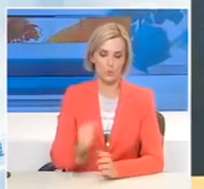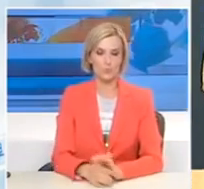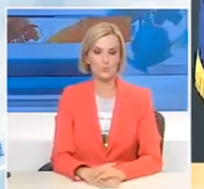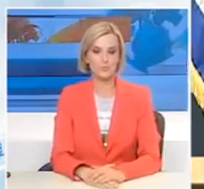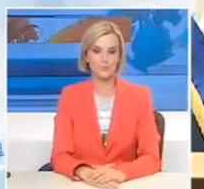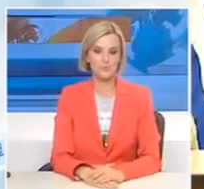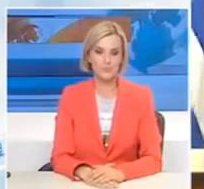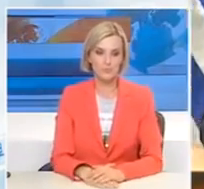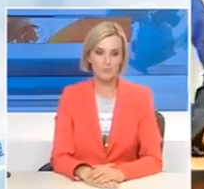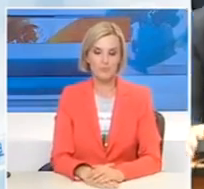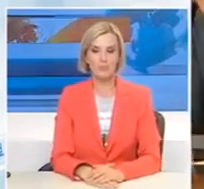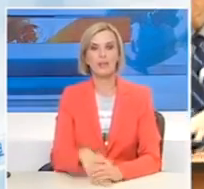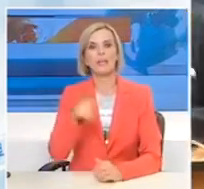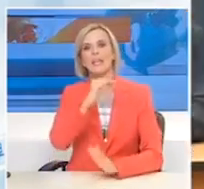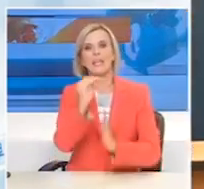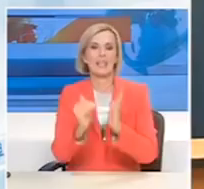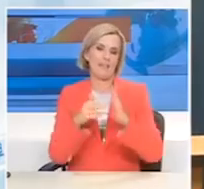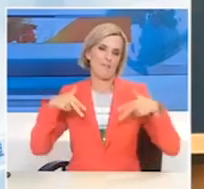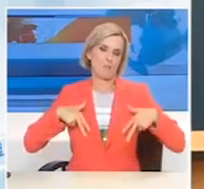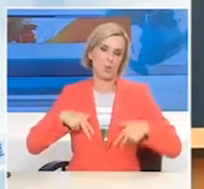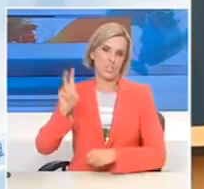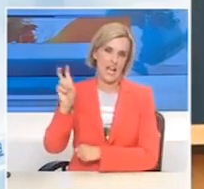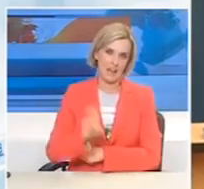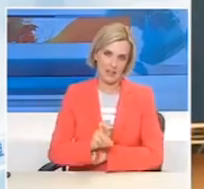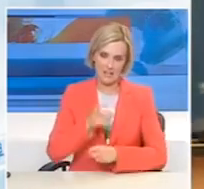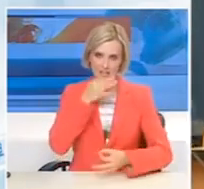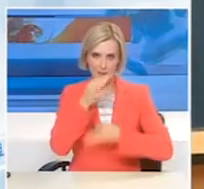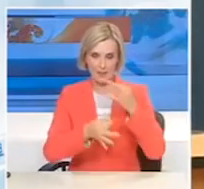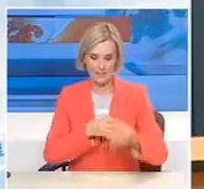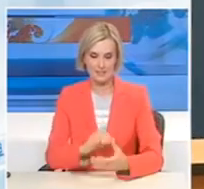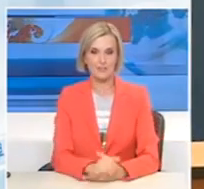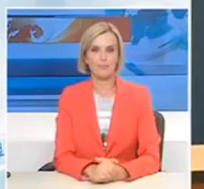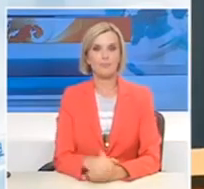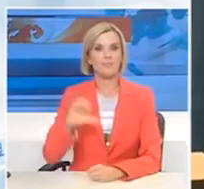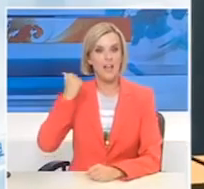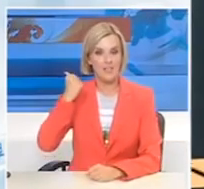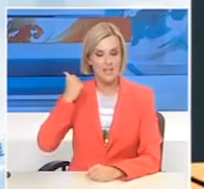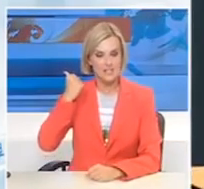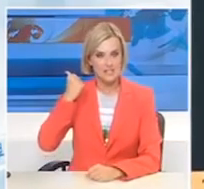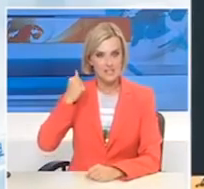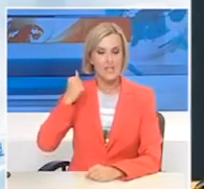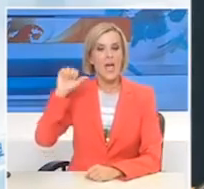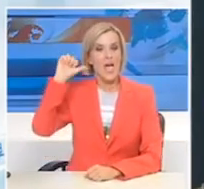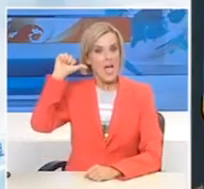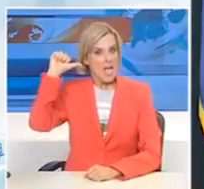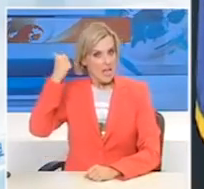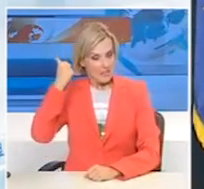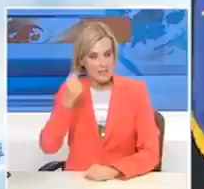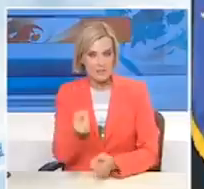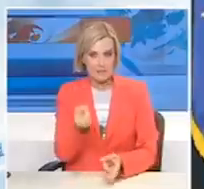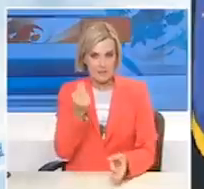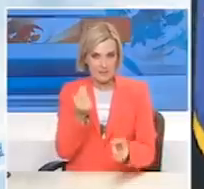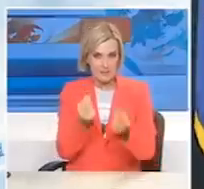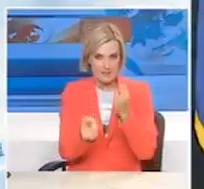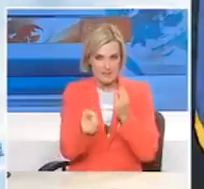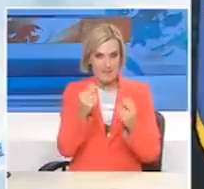Καθηγητά, το λόγο έχει ο κύριος Χαρδαλιάς. Καλησπέρα σας από την Πολιτική Προστασία. Η χθεσινή πρώτη μέρα του δεύτερου σταδίου άρσης των μέτρων, κατά